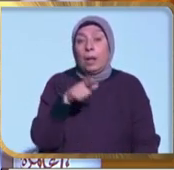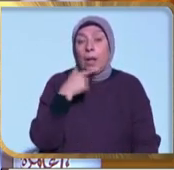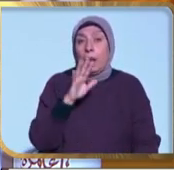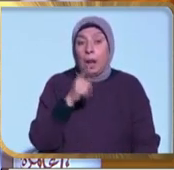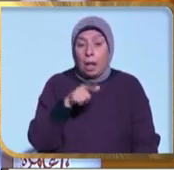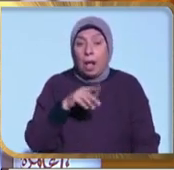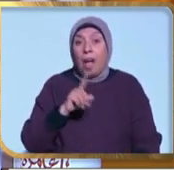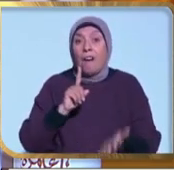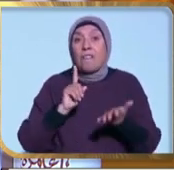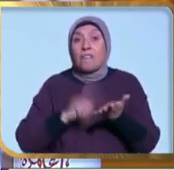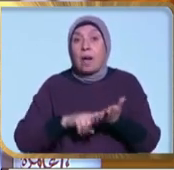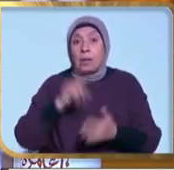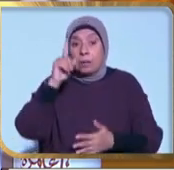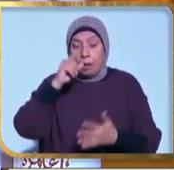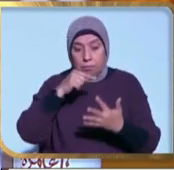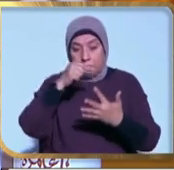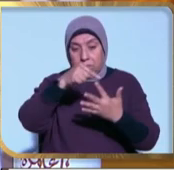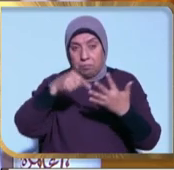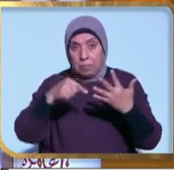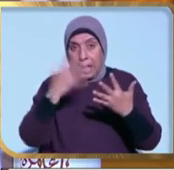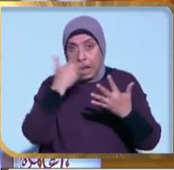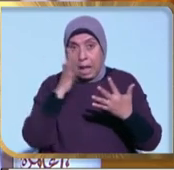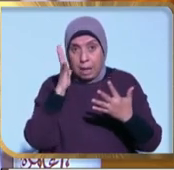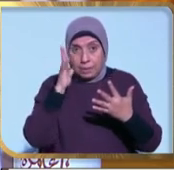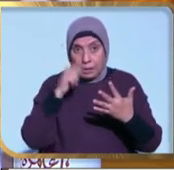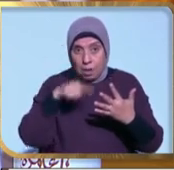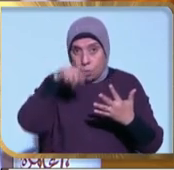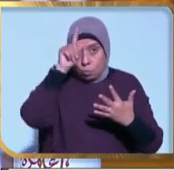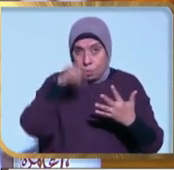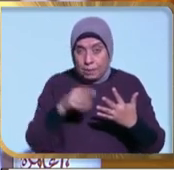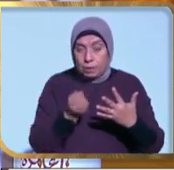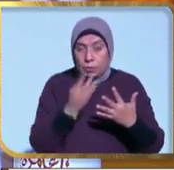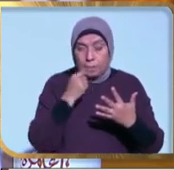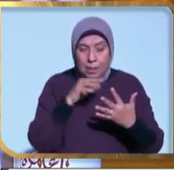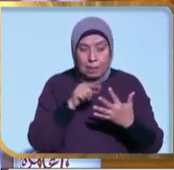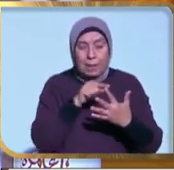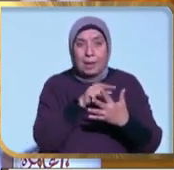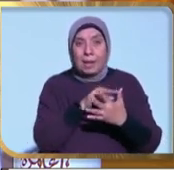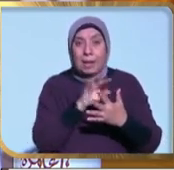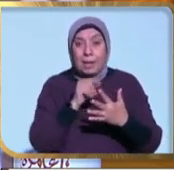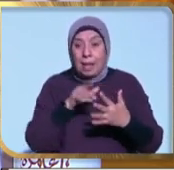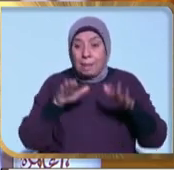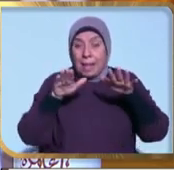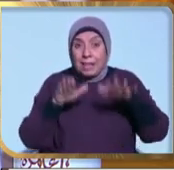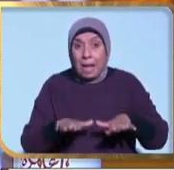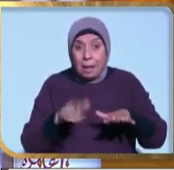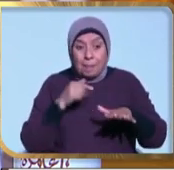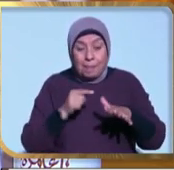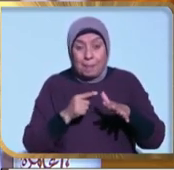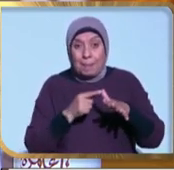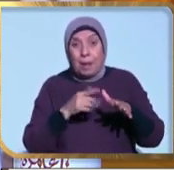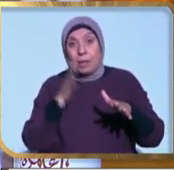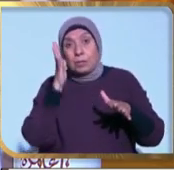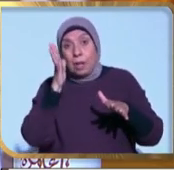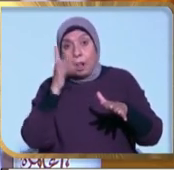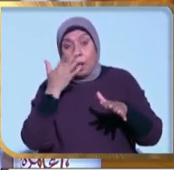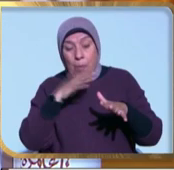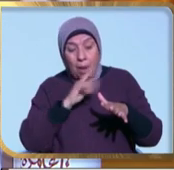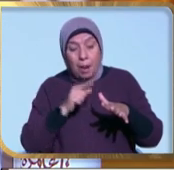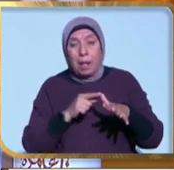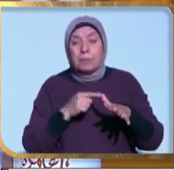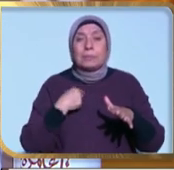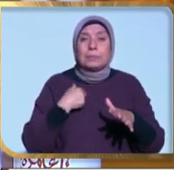تيمم يعني ما ينفعش تبقى يبقى هي تيممت تصلي الظهر وتنتظر بنفس التيمم لدخول العصر